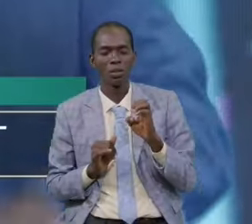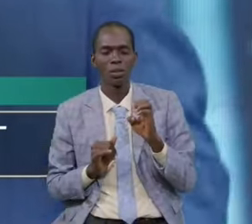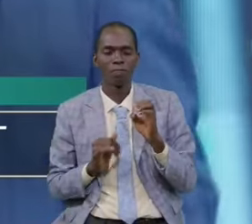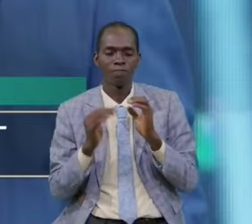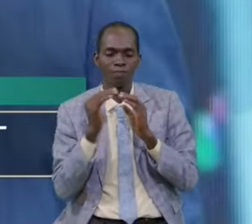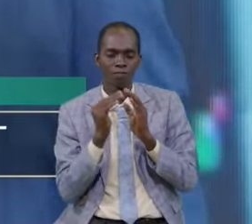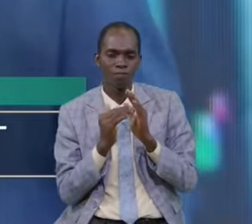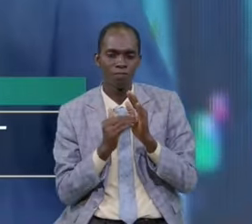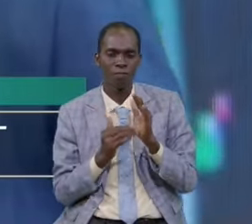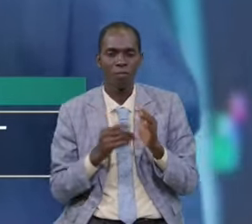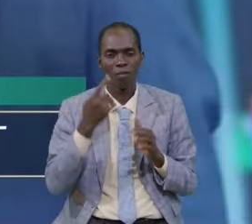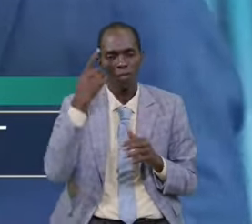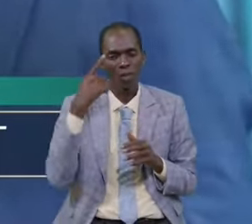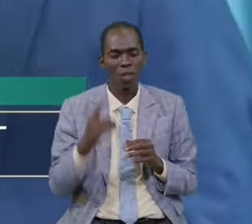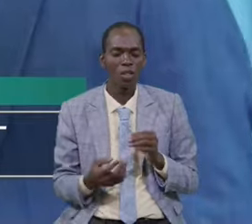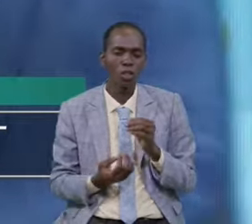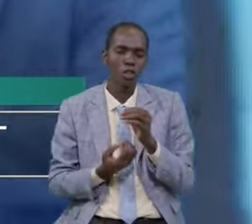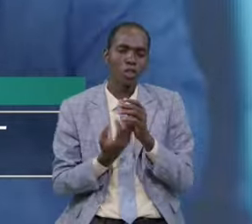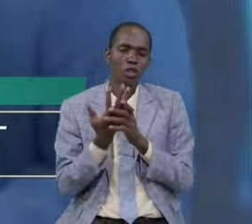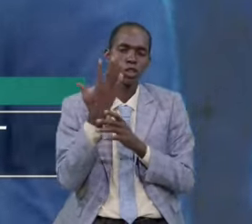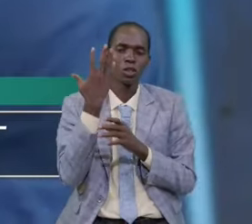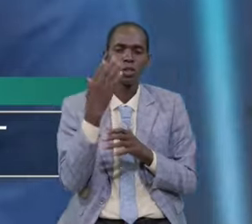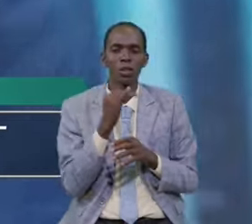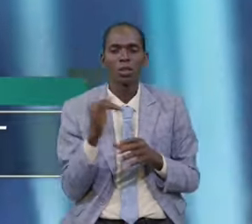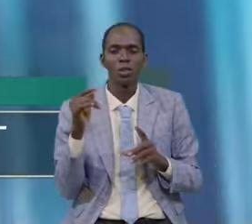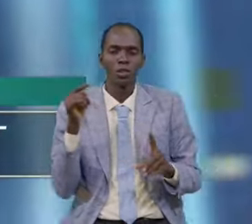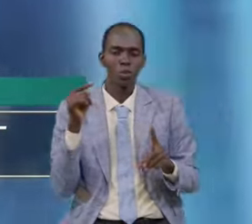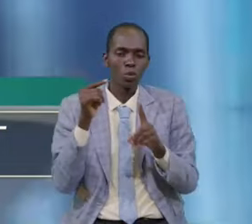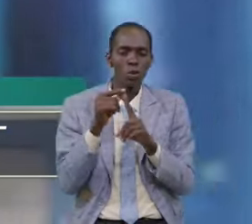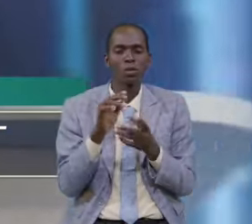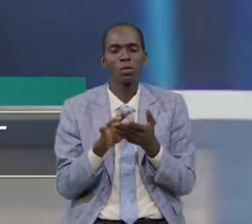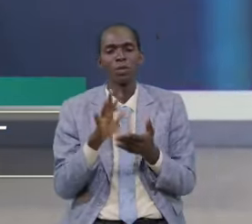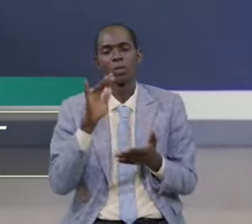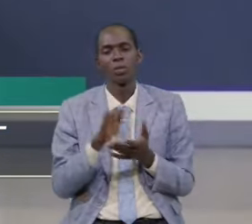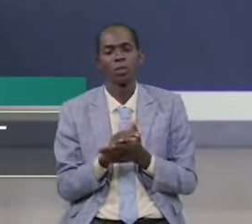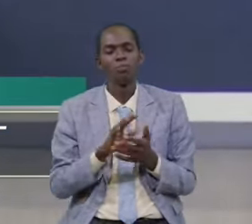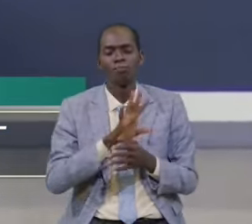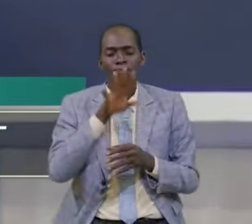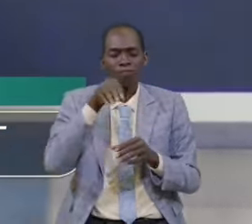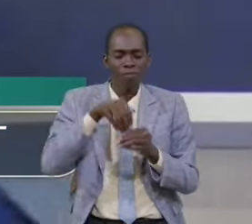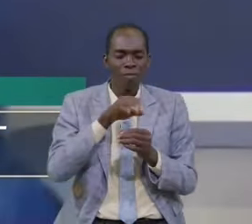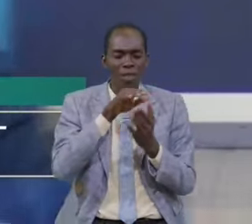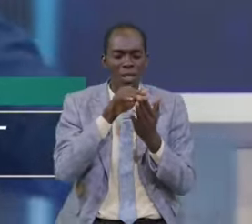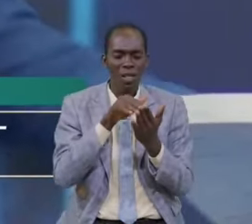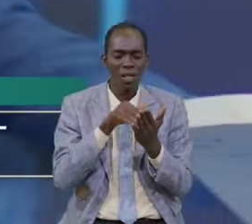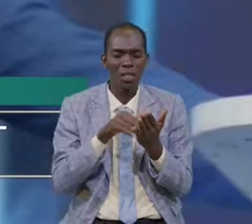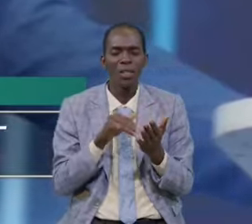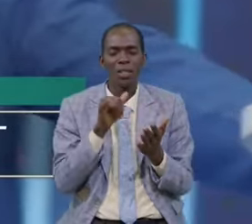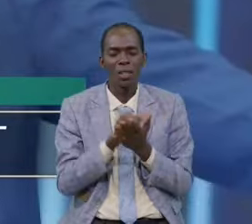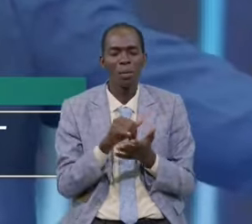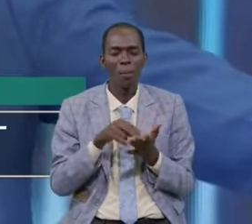enrôler pour grandir pour la gloire. Enrôler. Le Seigneur dit, tu es